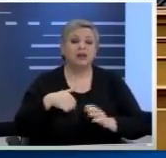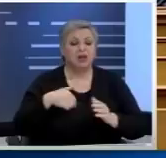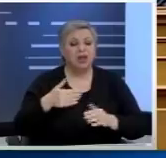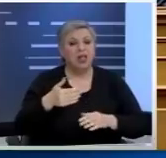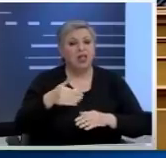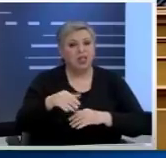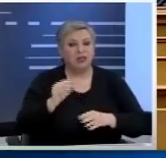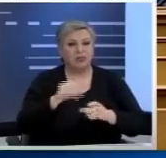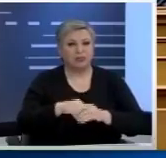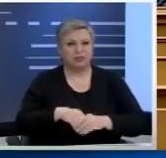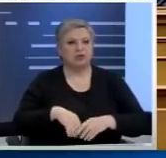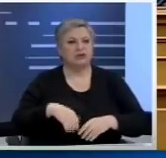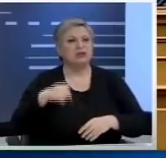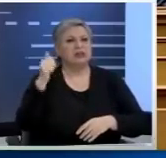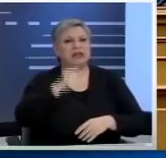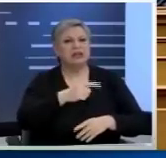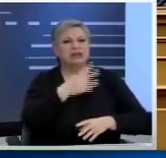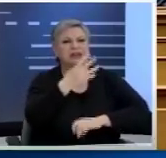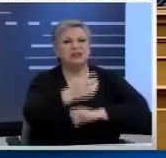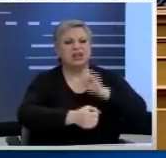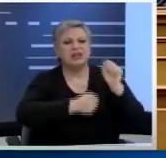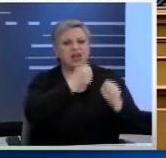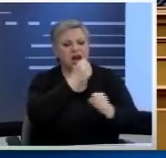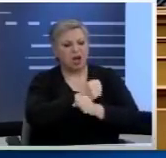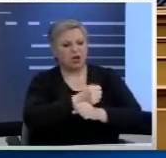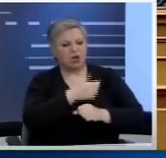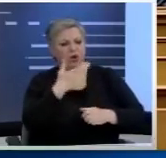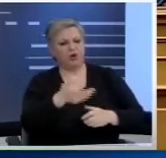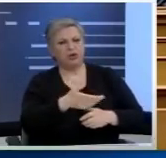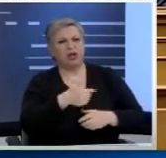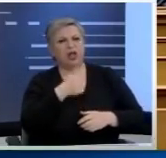είστε 4 χρόνια σε προεκλογική περίοδο. Σας παρακαλώ.